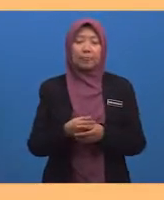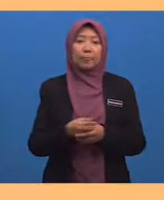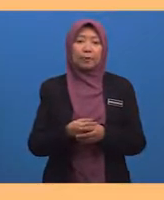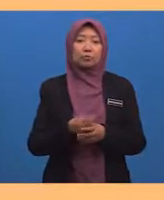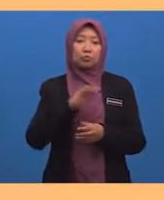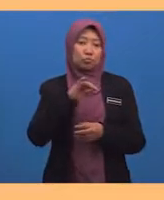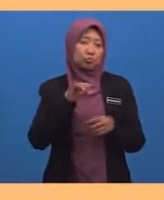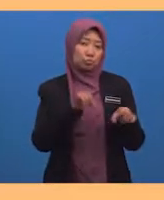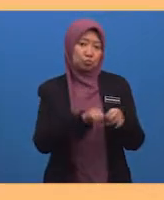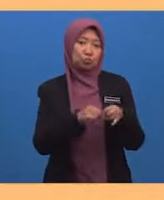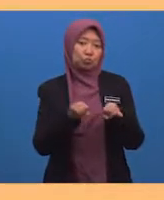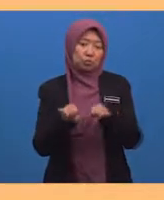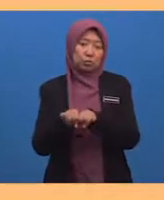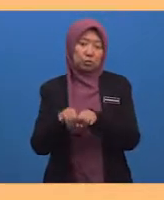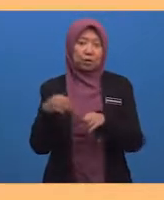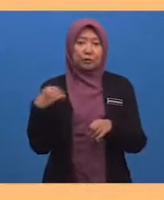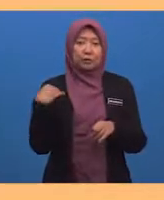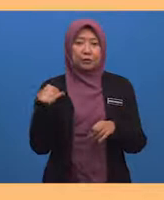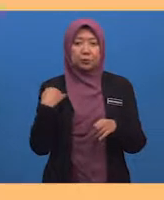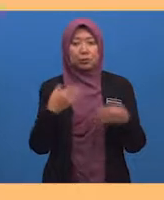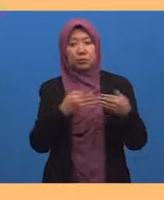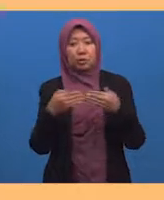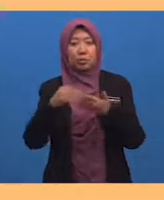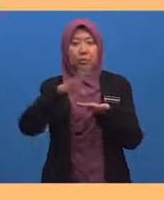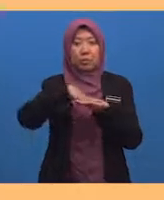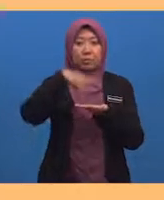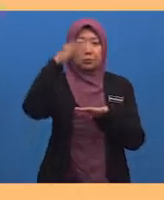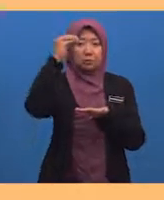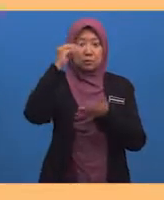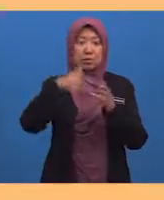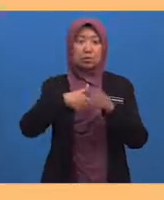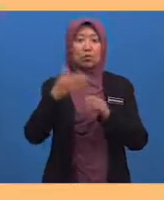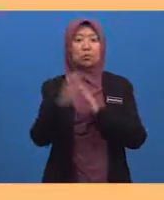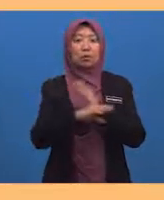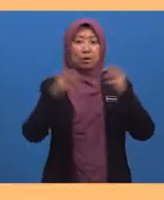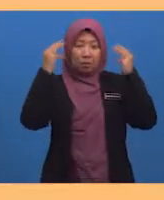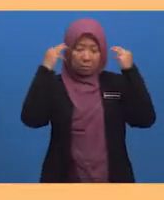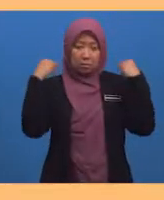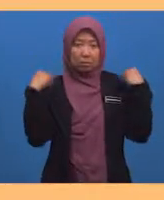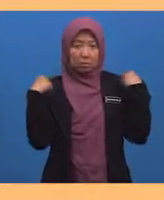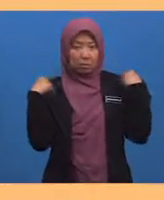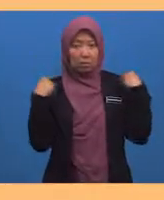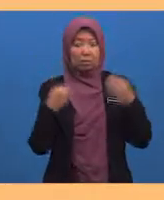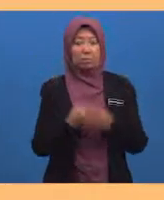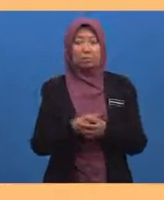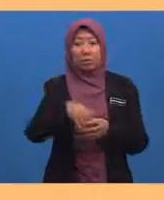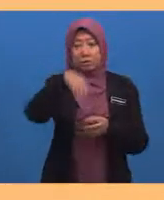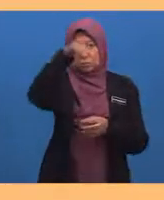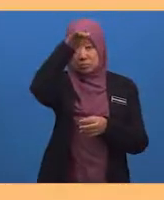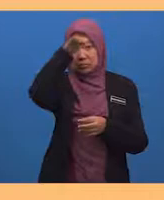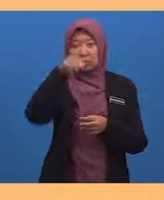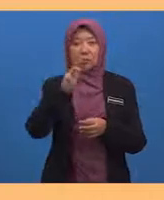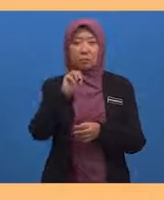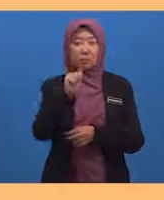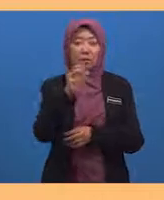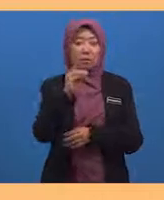berpeluang melanjutkan pelajaran keluar negara seperti Mekah, Madinah, Mesir dan